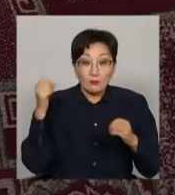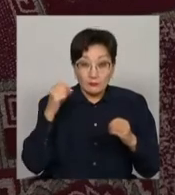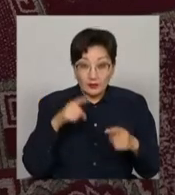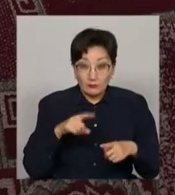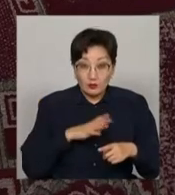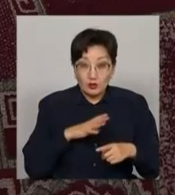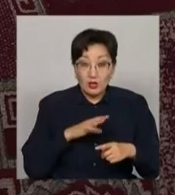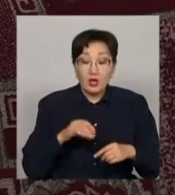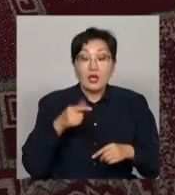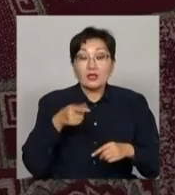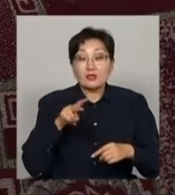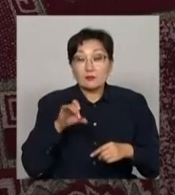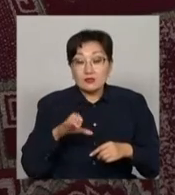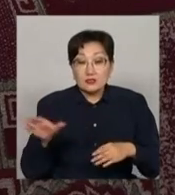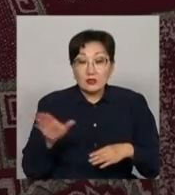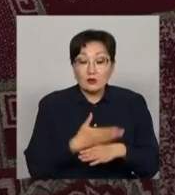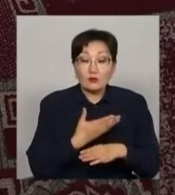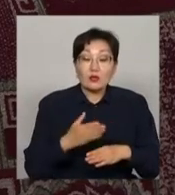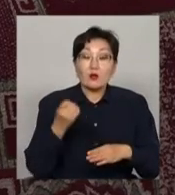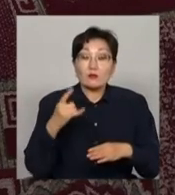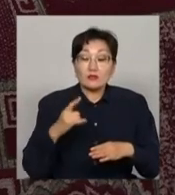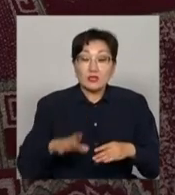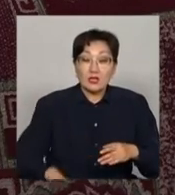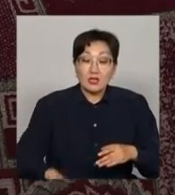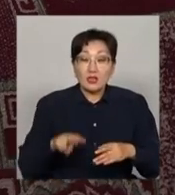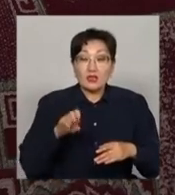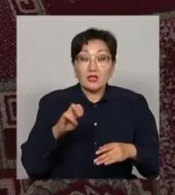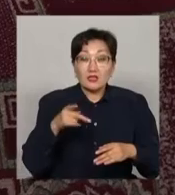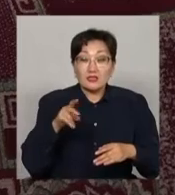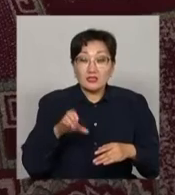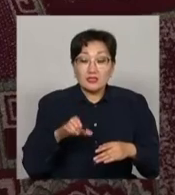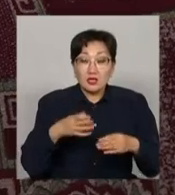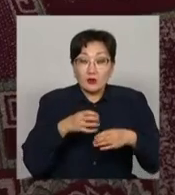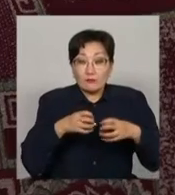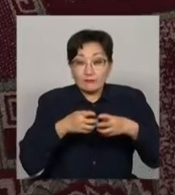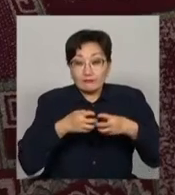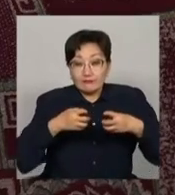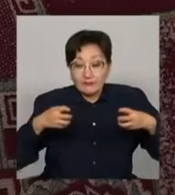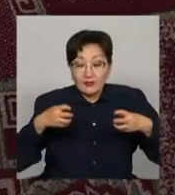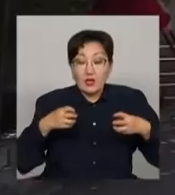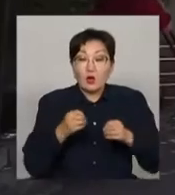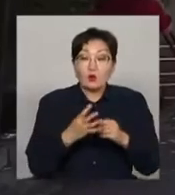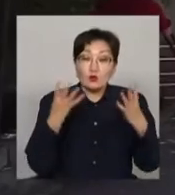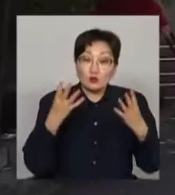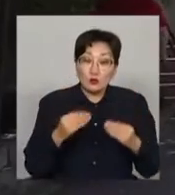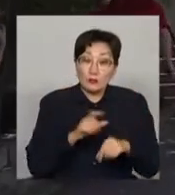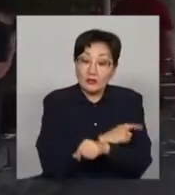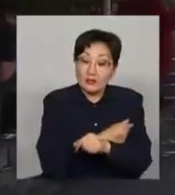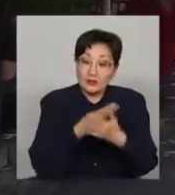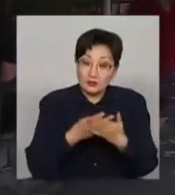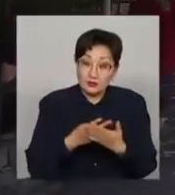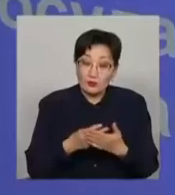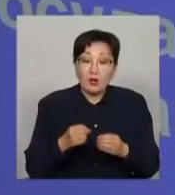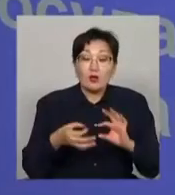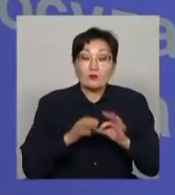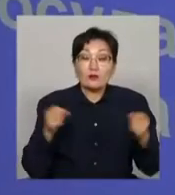жанағы гипсті шешіп, баланың аяғына лангет жаса қой, вытяжкамен біз 14 күн больницада жаттық. Мән-жайдың анығын білмек